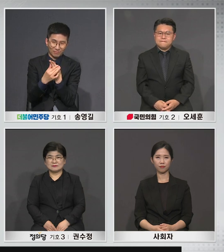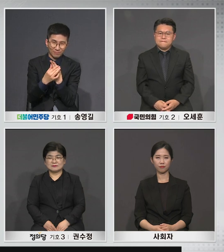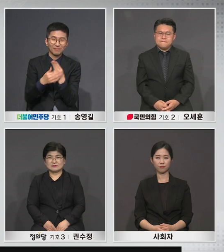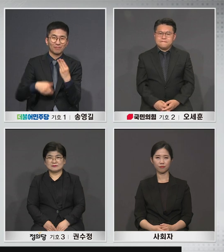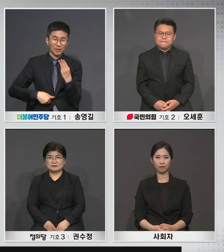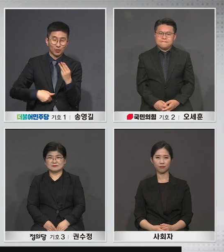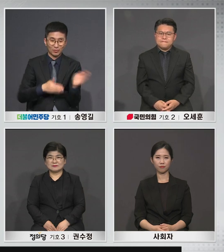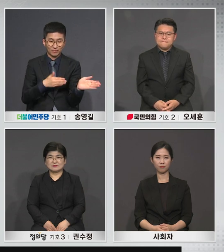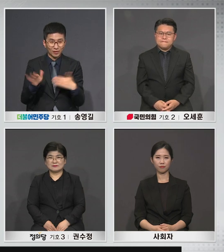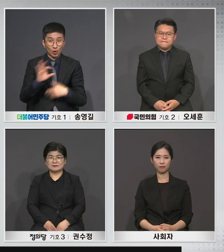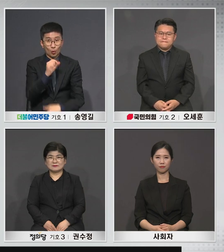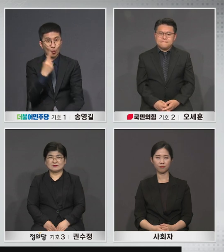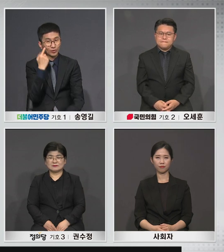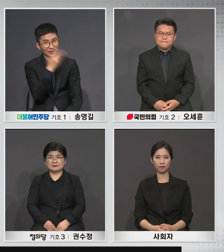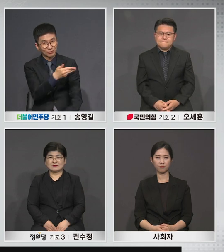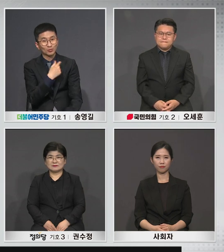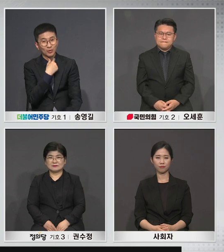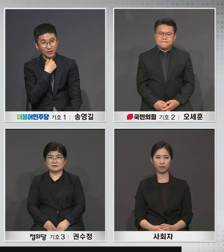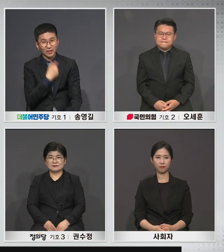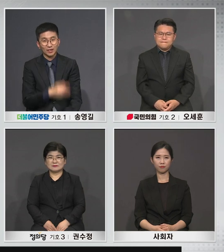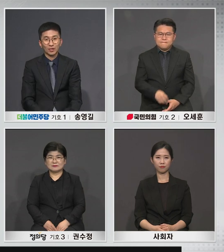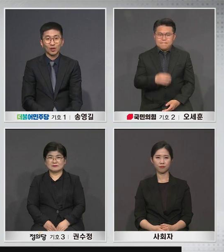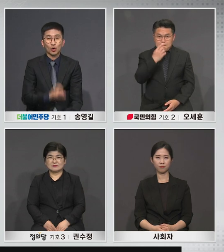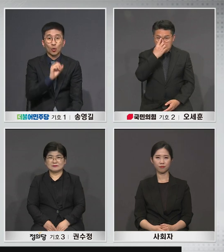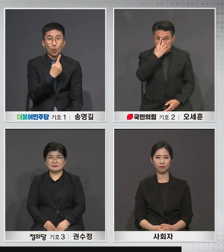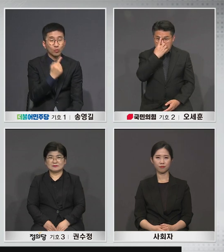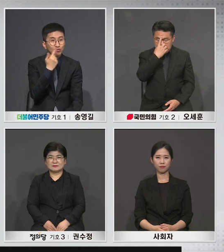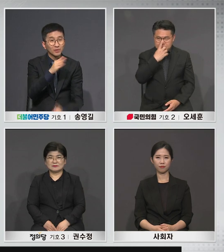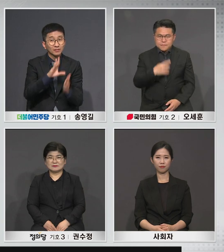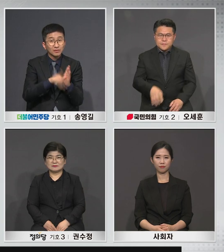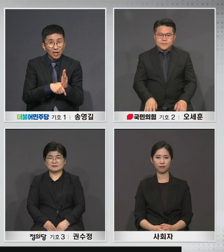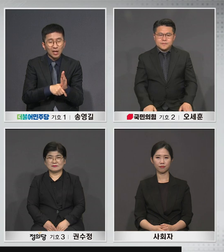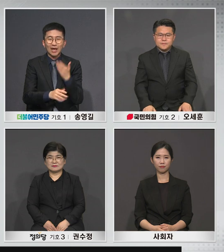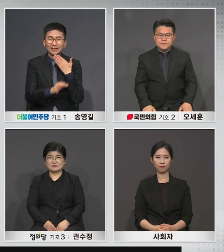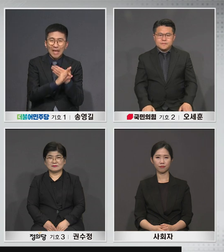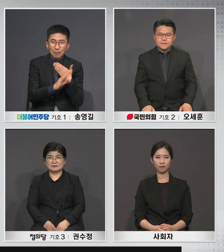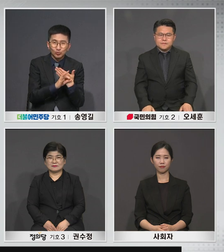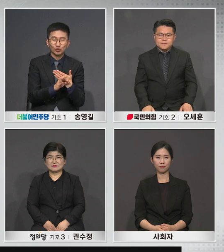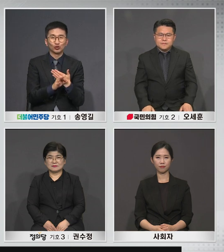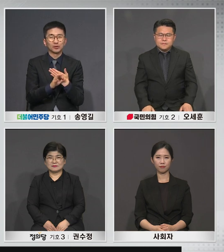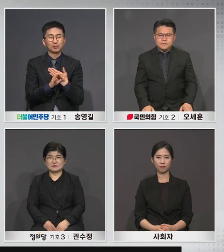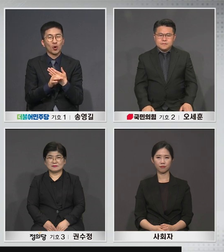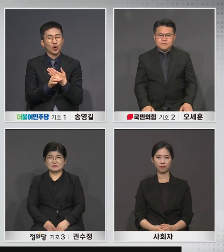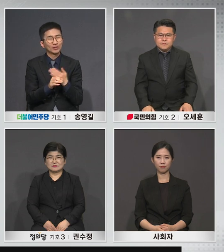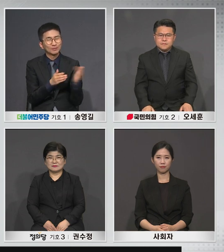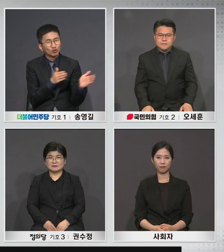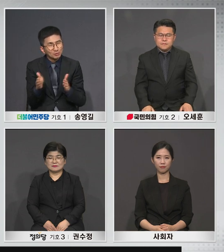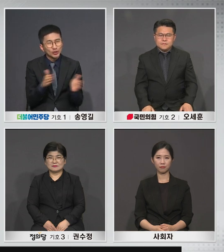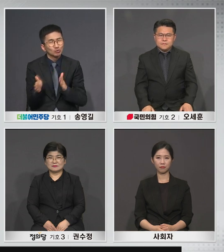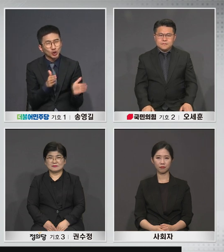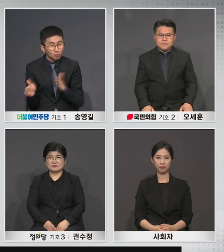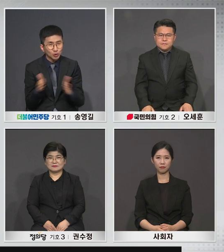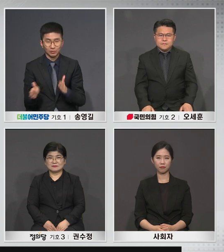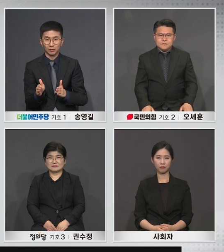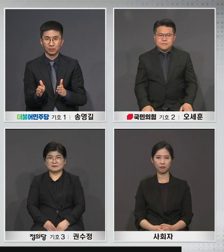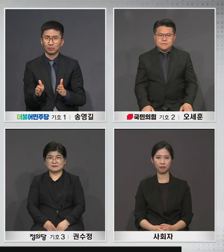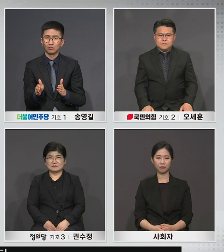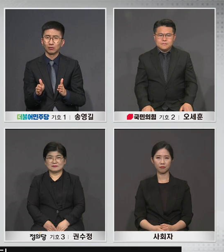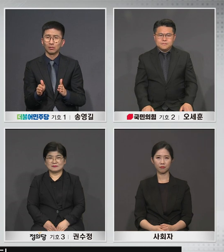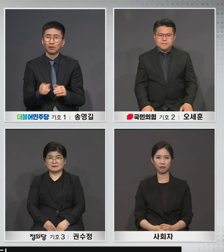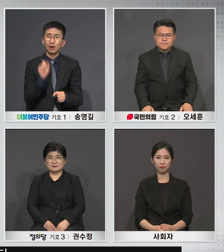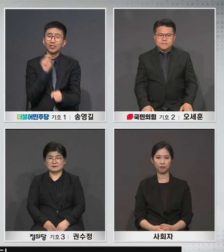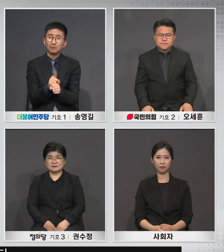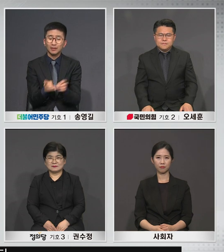저는 오세훈 후보님이 추한 거 보면 전부 다 샘플, 실험, 준비 중, 계속 준비 중이에요. 그래서 삼선 시장에 오신 분이 뭘